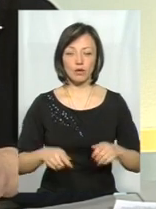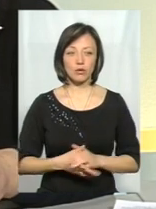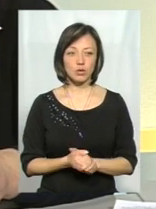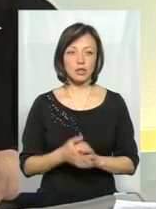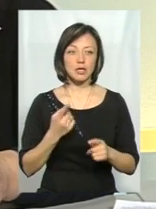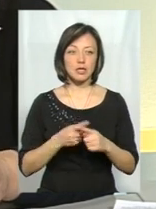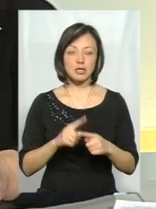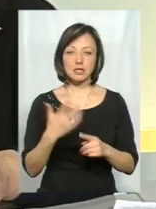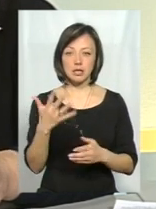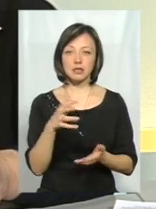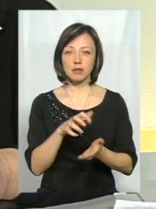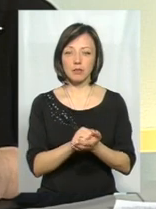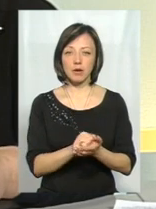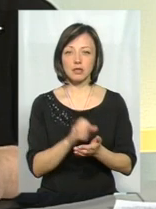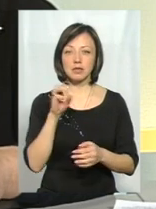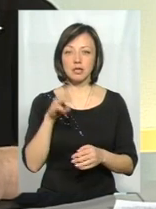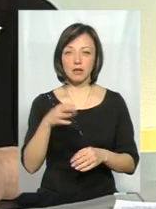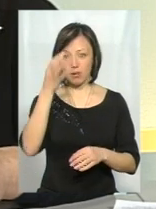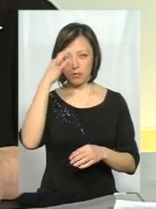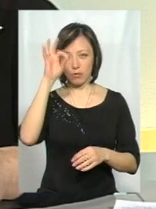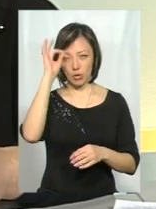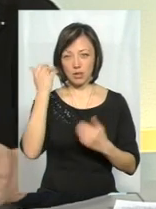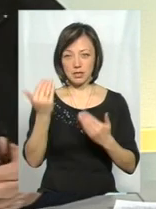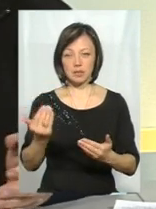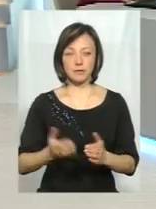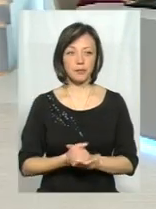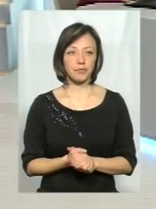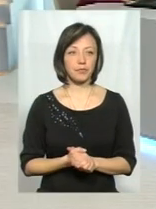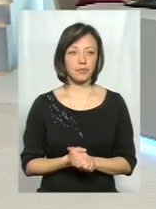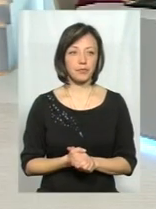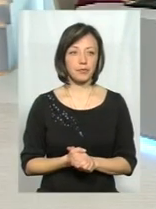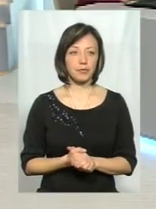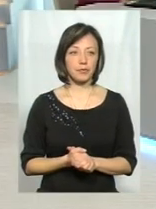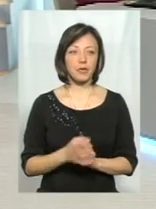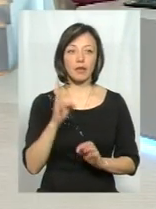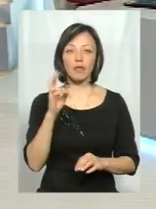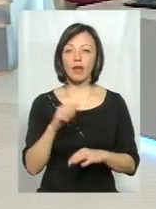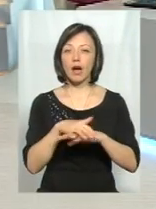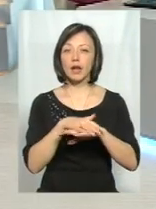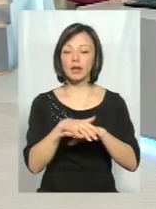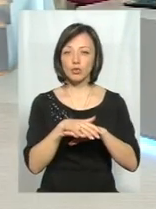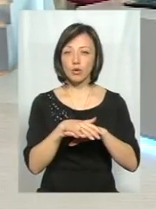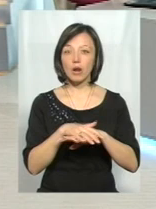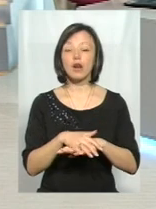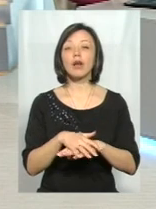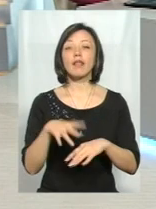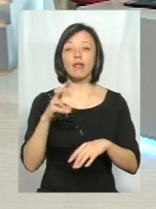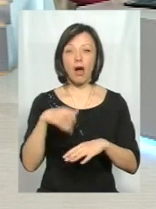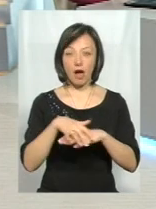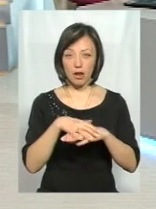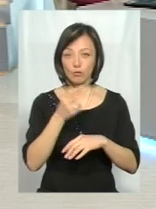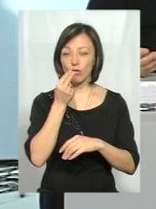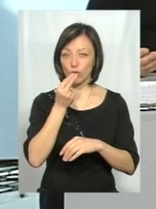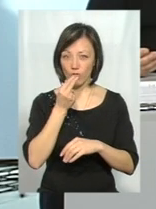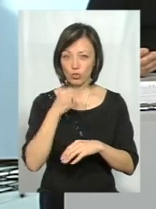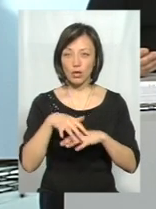Це займає це стаття поліцейська. Що, на ринку? На ринку безпосередньо, на